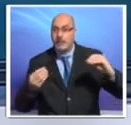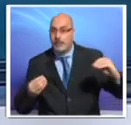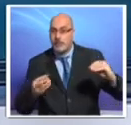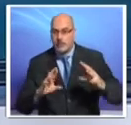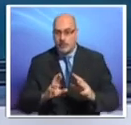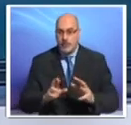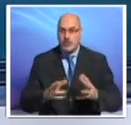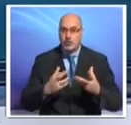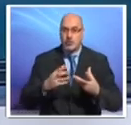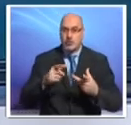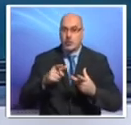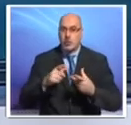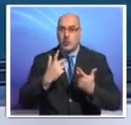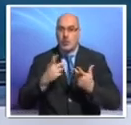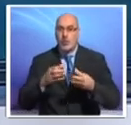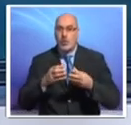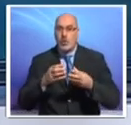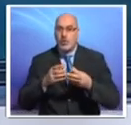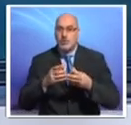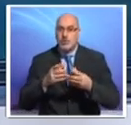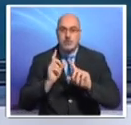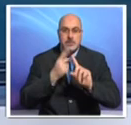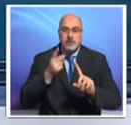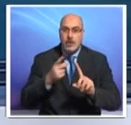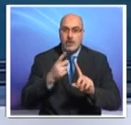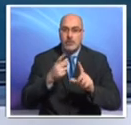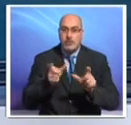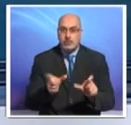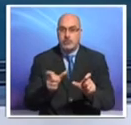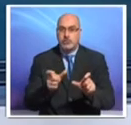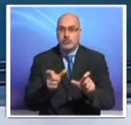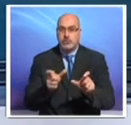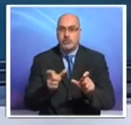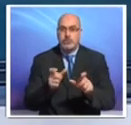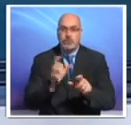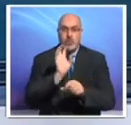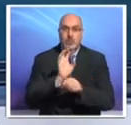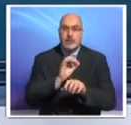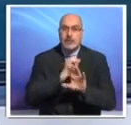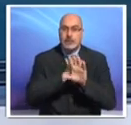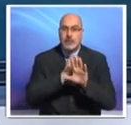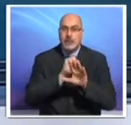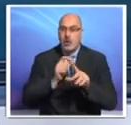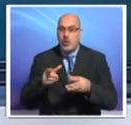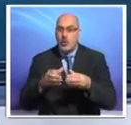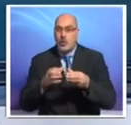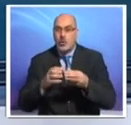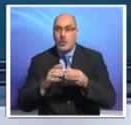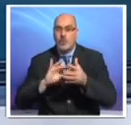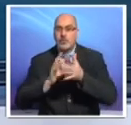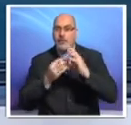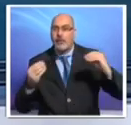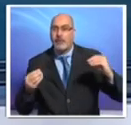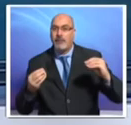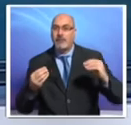إنشاء هياكل وأجهزة تعنى بمكافحة هذه الجرائم لمواجهة خلايا الإرهاب السبريانية